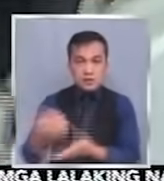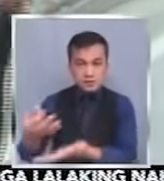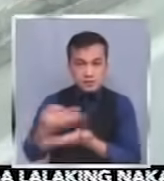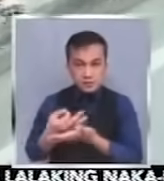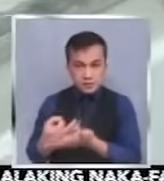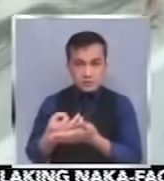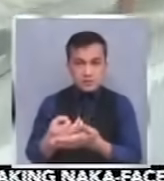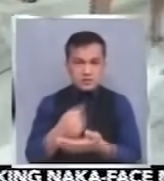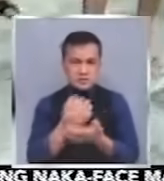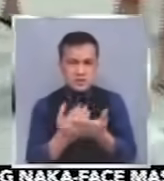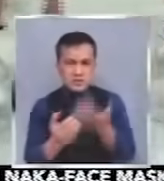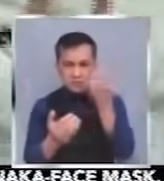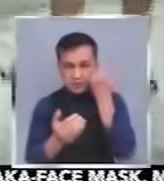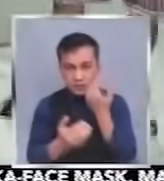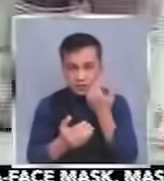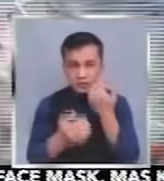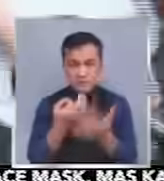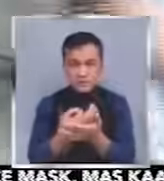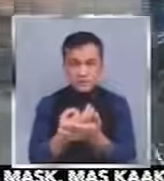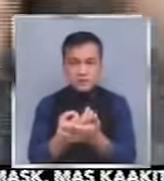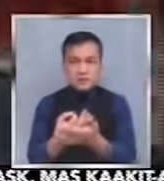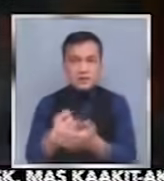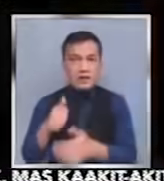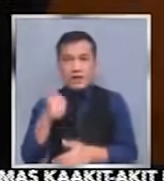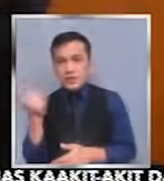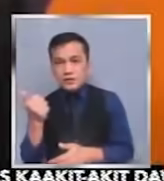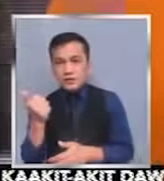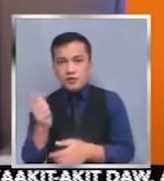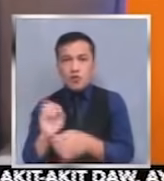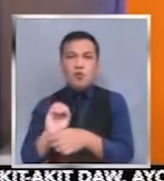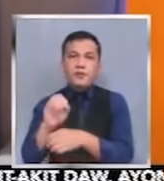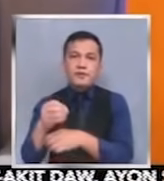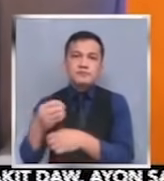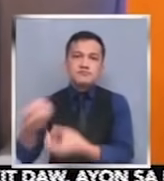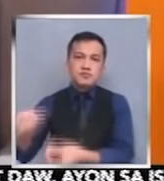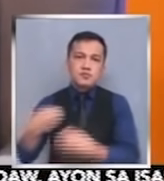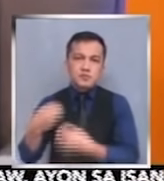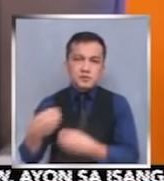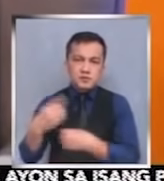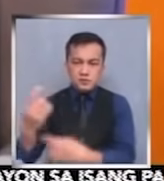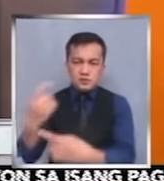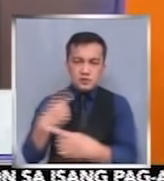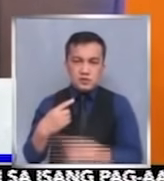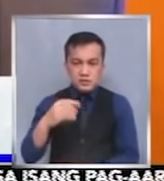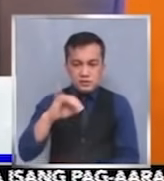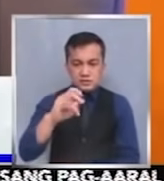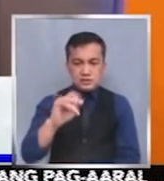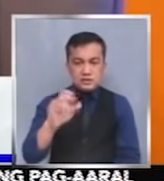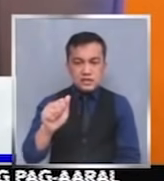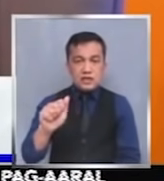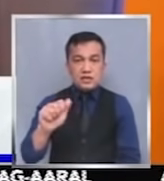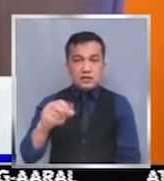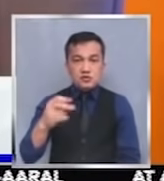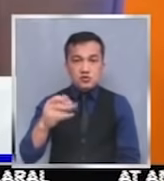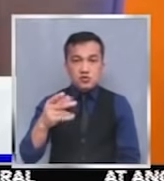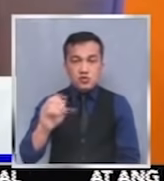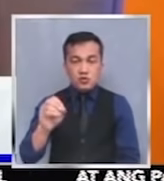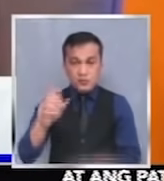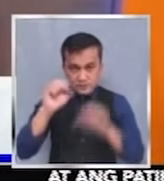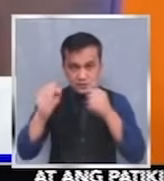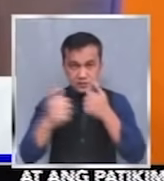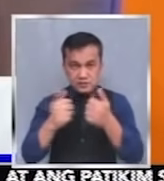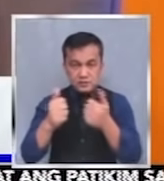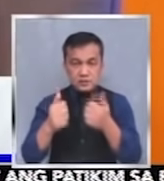may kandidato namang sobra ang natatanggap na donasyon. Sa The Jessica Soho Presidential Interviews, sinabi ni Manila Mayor Isko